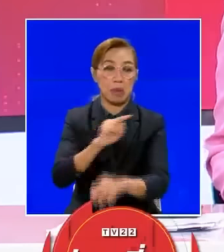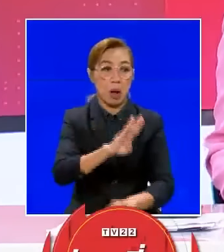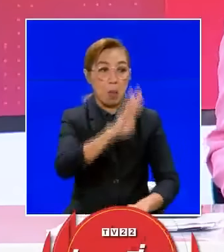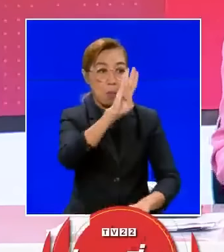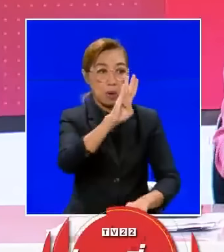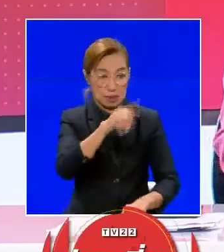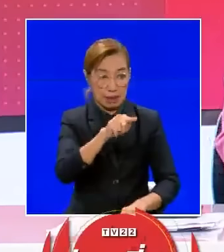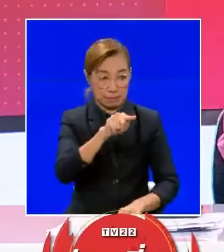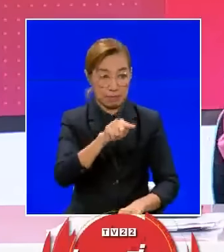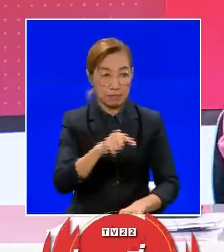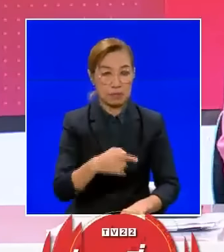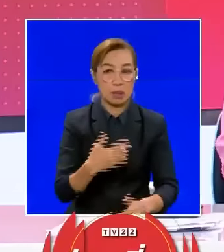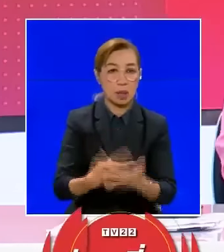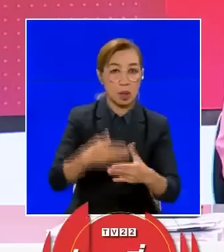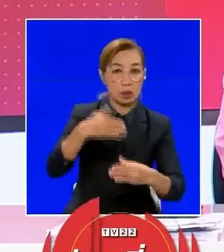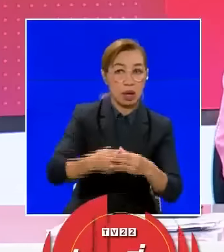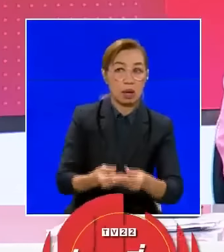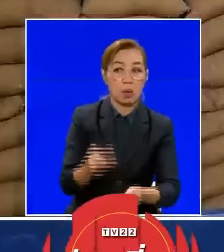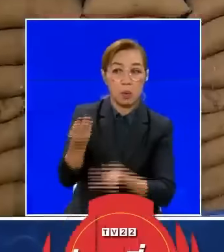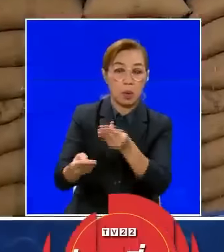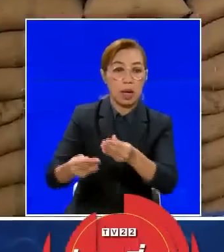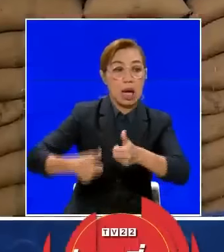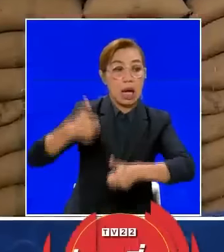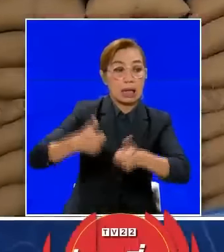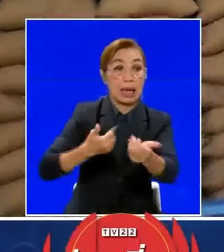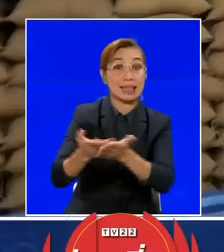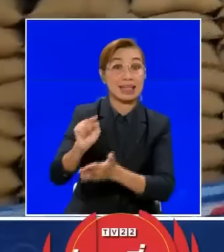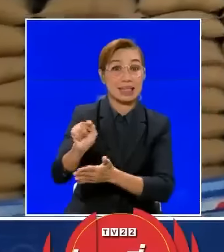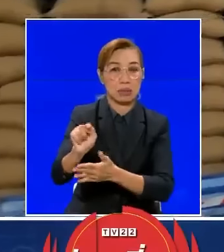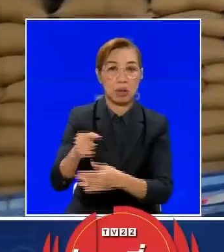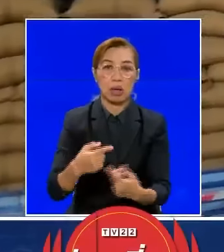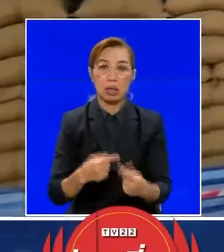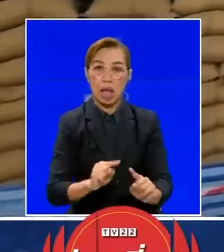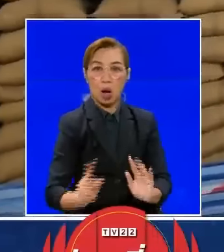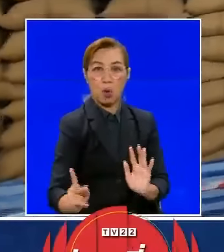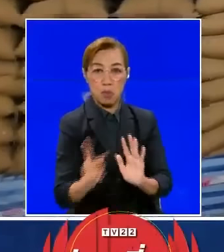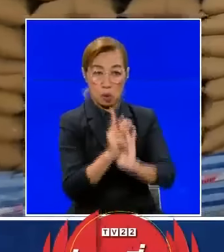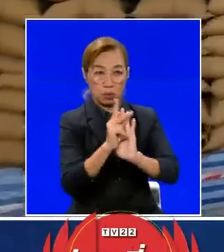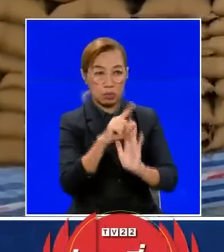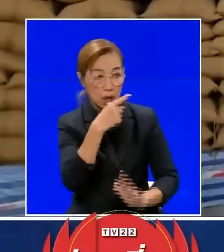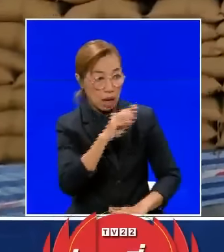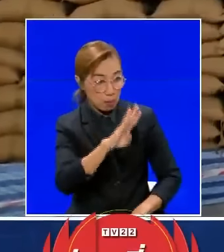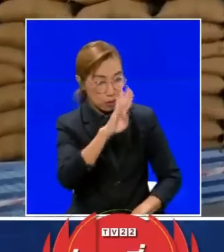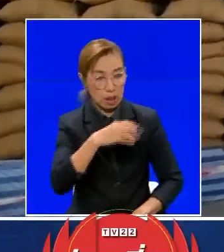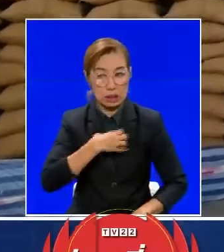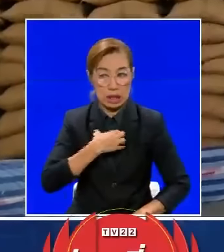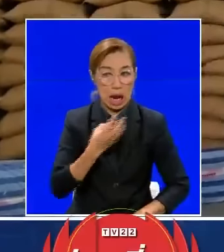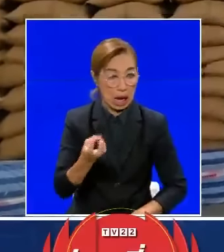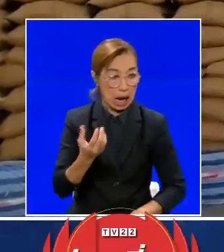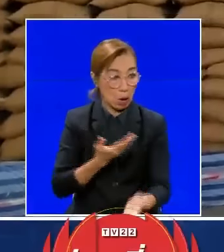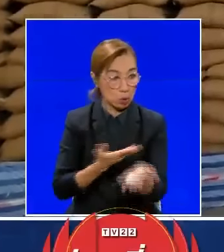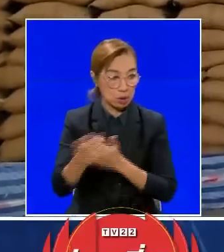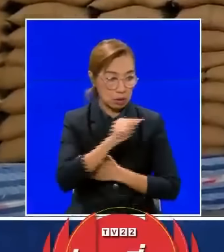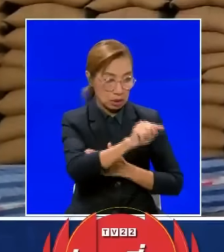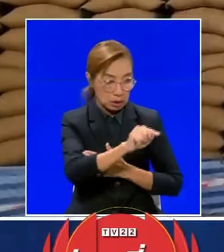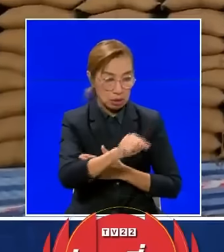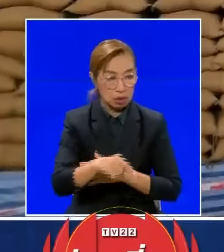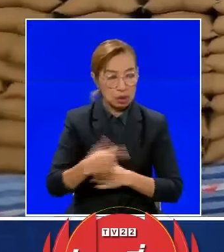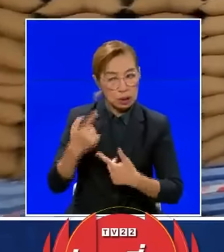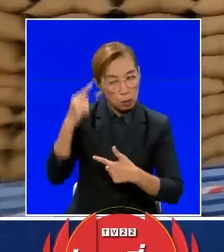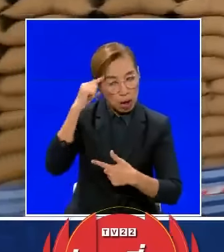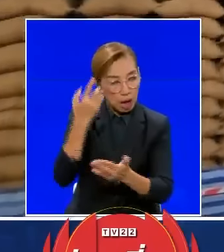ไปว่าการประมูลข้าวมีการกำหนด TOR บางข้อว่าการที่จะประมูลนั้นต้องใช้สายตาประ